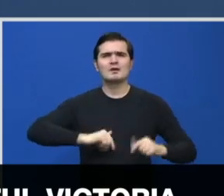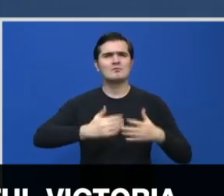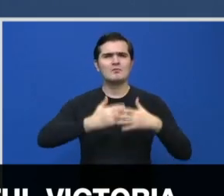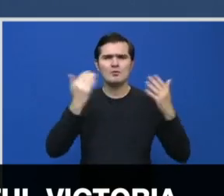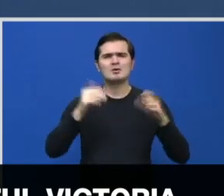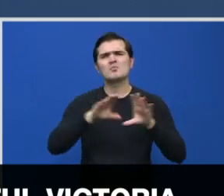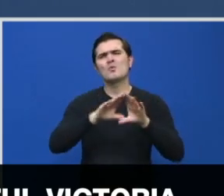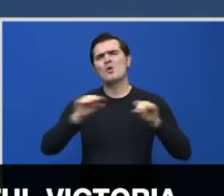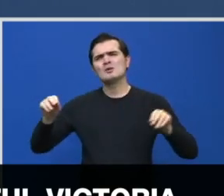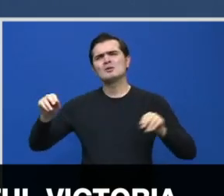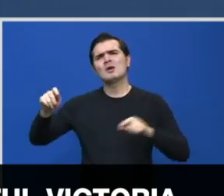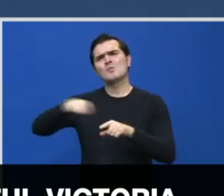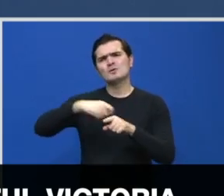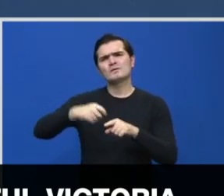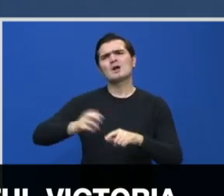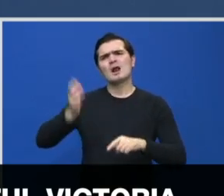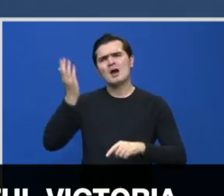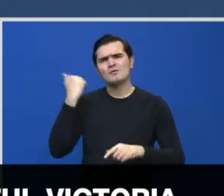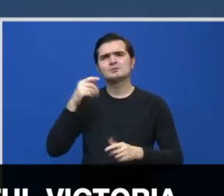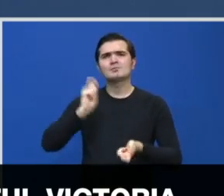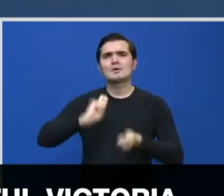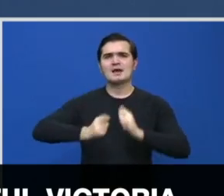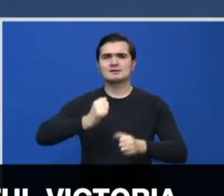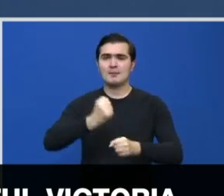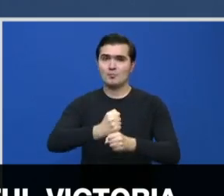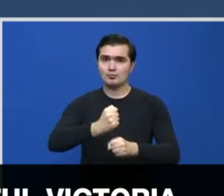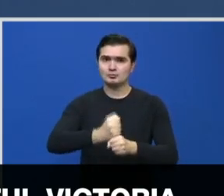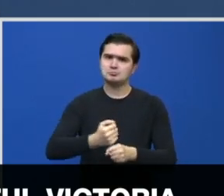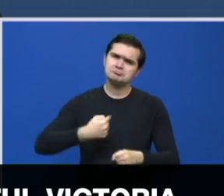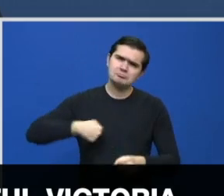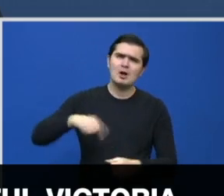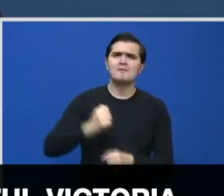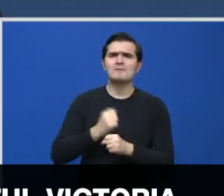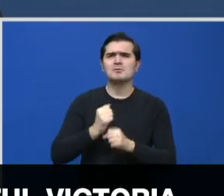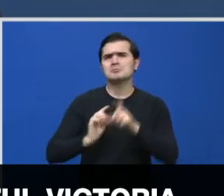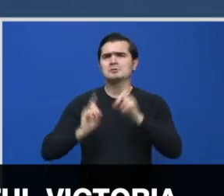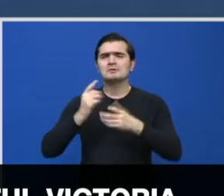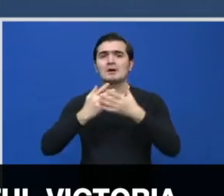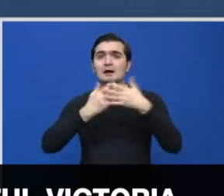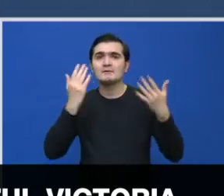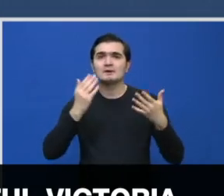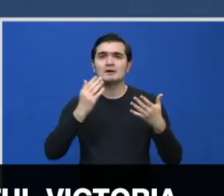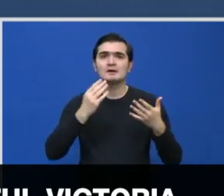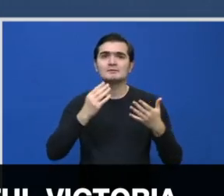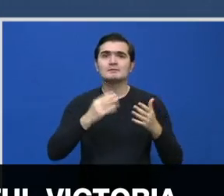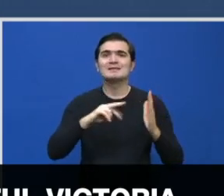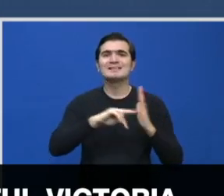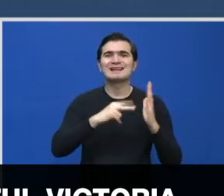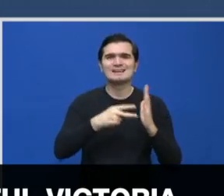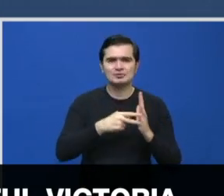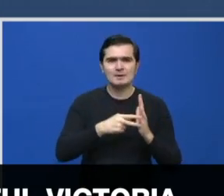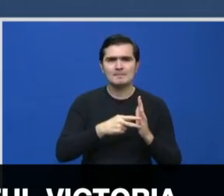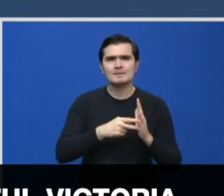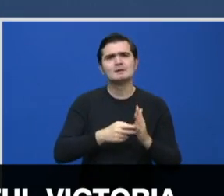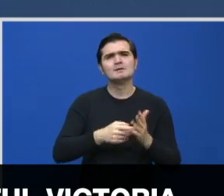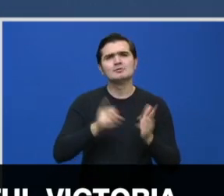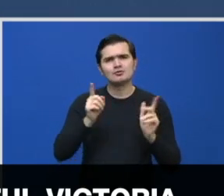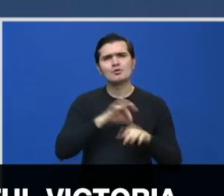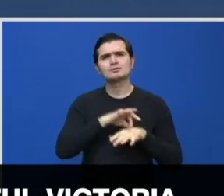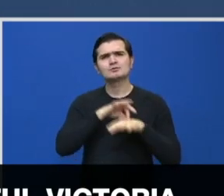multe modificări au intervenit asupra pieței muncii. Am făcut câteva clarificări la ordin tehnic care, spunem noi, o să o aducă